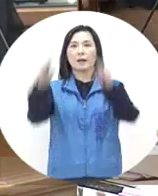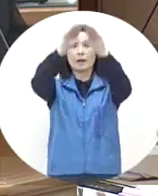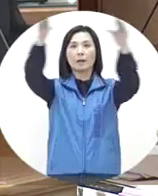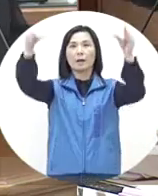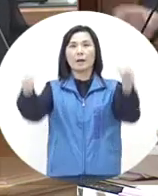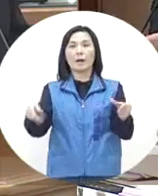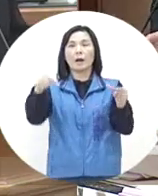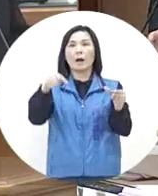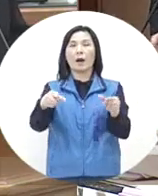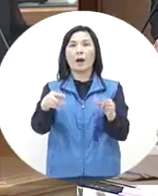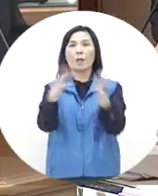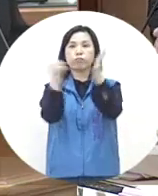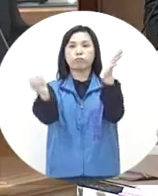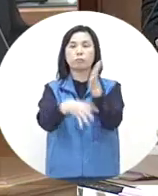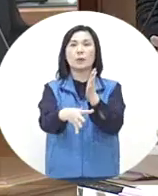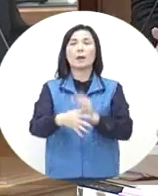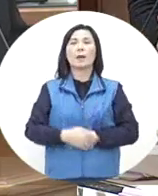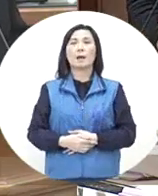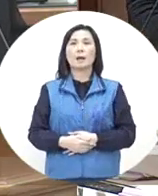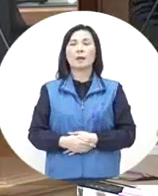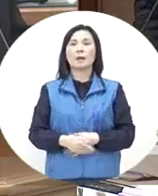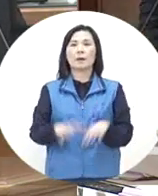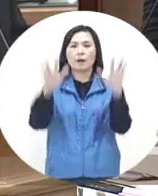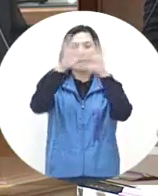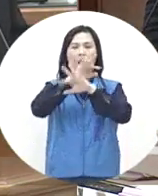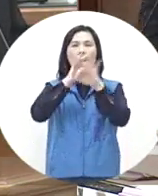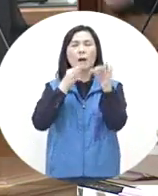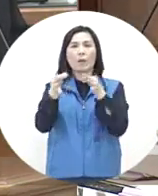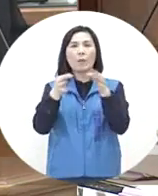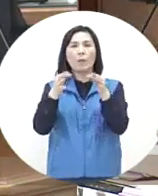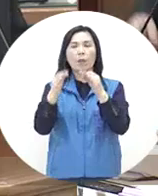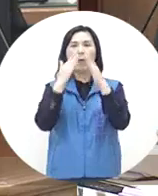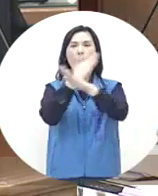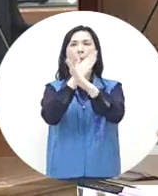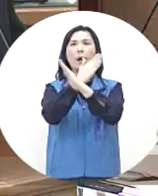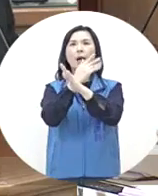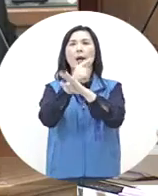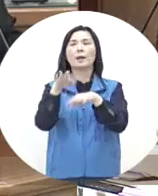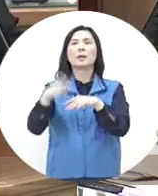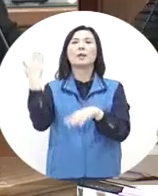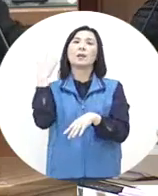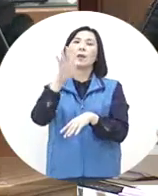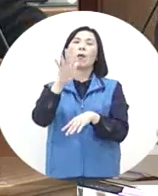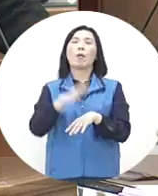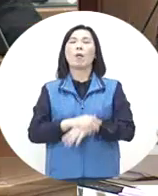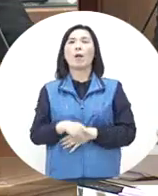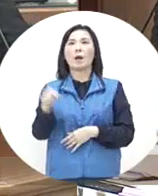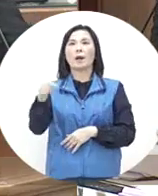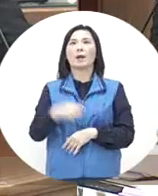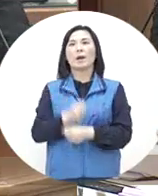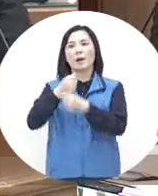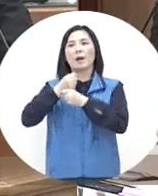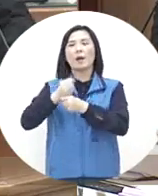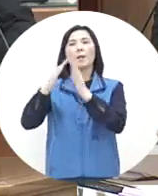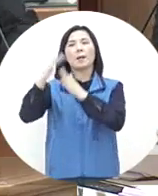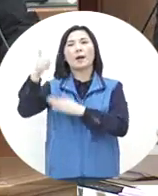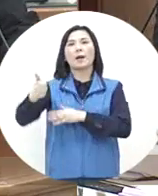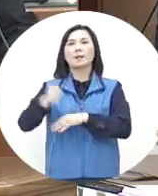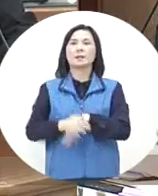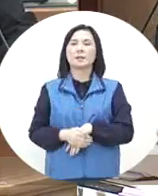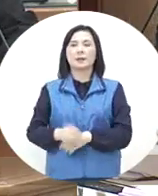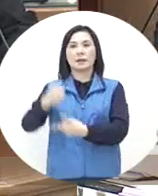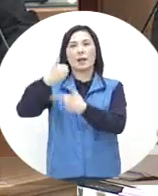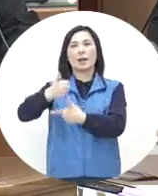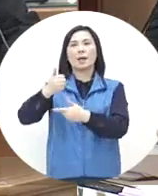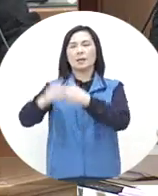那我们知道啊，夜市杀手潜力可循，马英九杀了建成圆环，柯文哲似乎是把士林夜市也扼杀